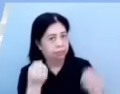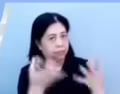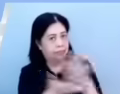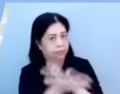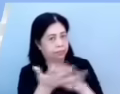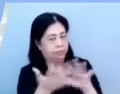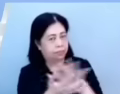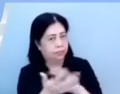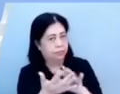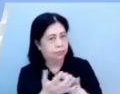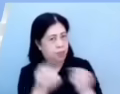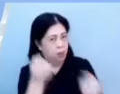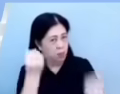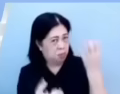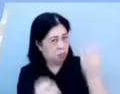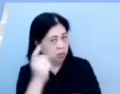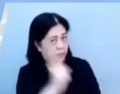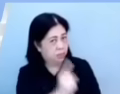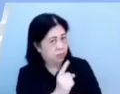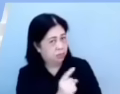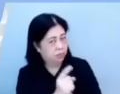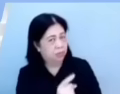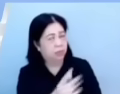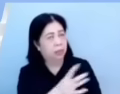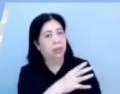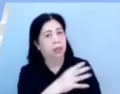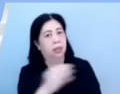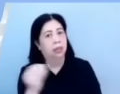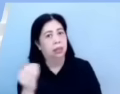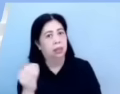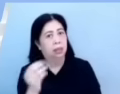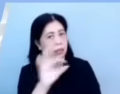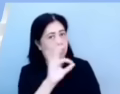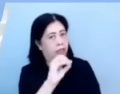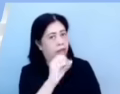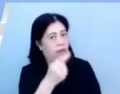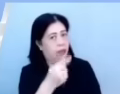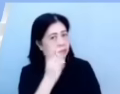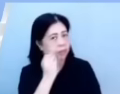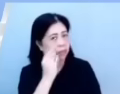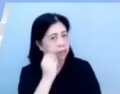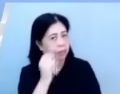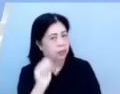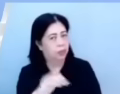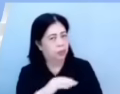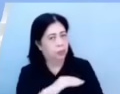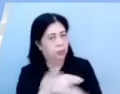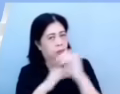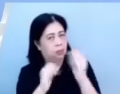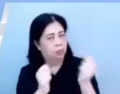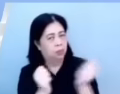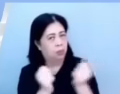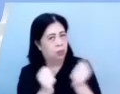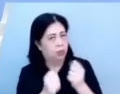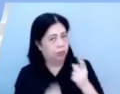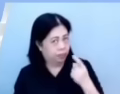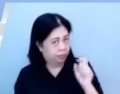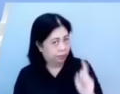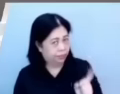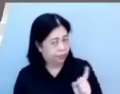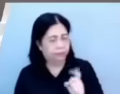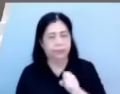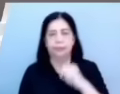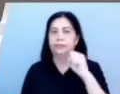naghalong paputok na ito, di ba? At yung fog na nararanasan natin pag madaling araw dahil malamig yung panahon sa ngayon. Yes po, tama